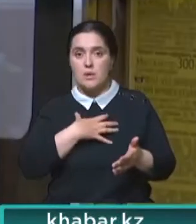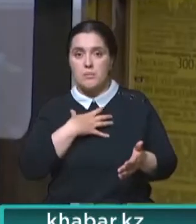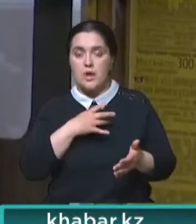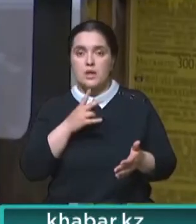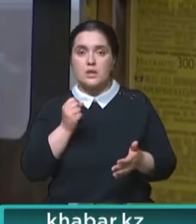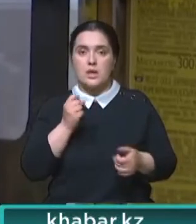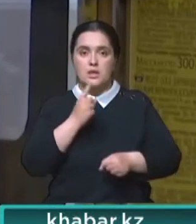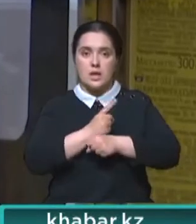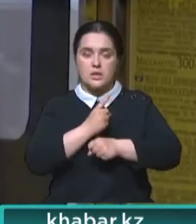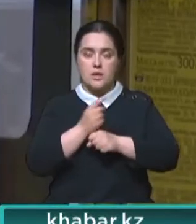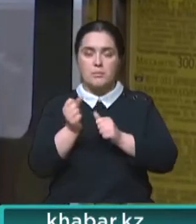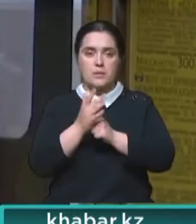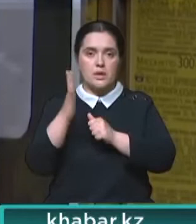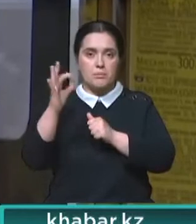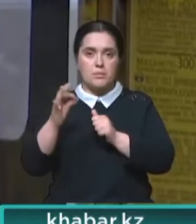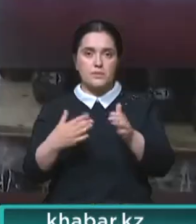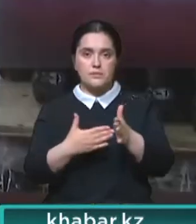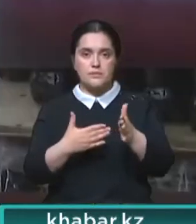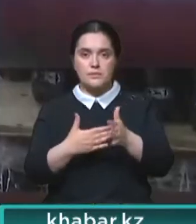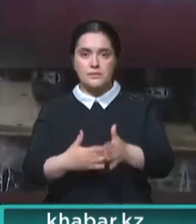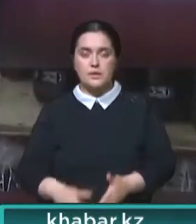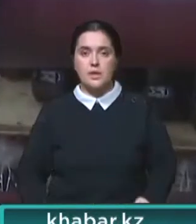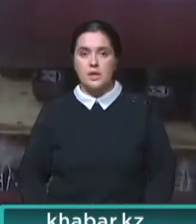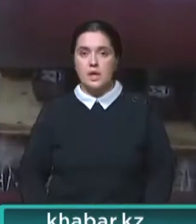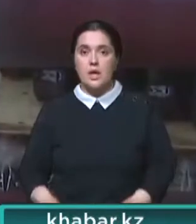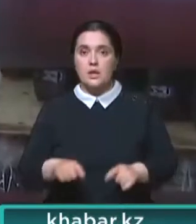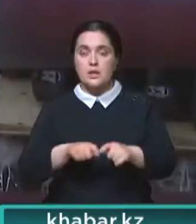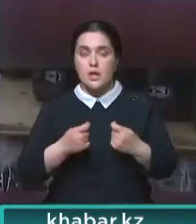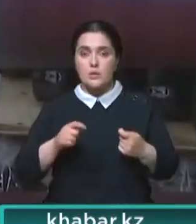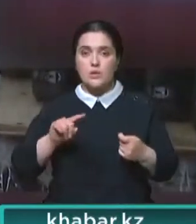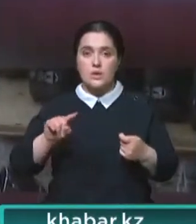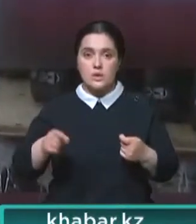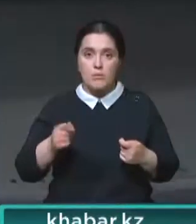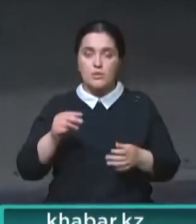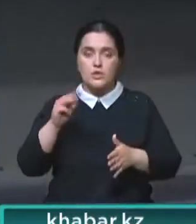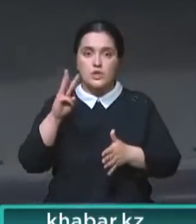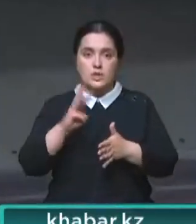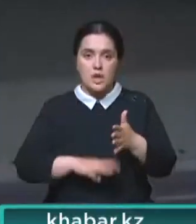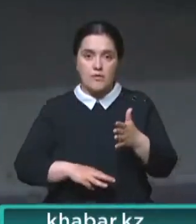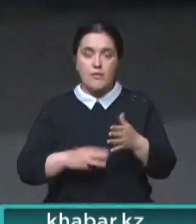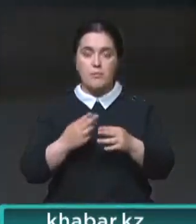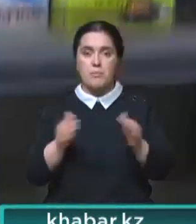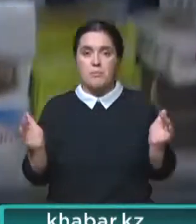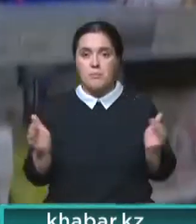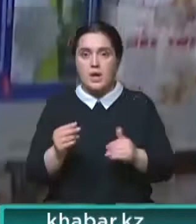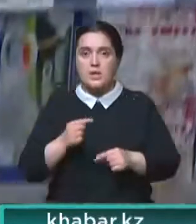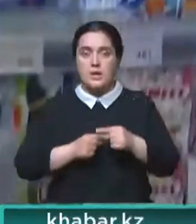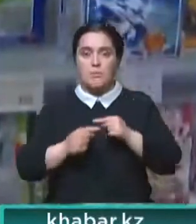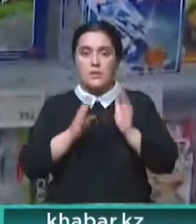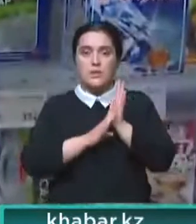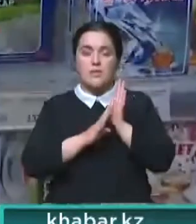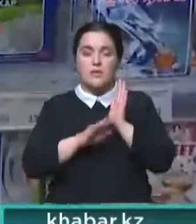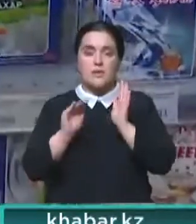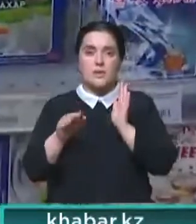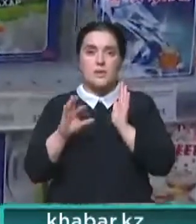должна превышать 15%, предупреждают специалисты. Нарушение требования грозит штрафом. Субъектам малого бизнеса в 90